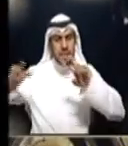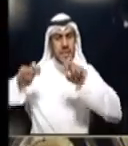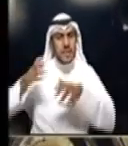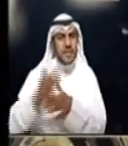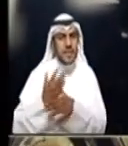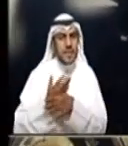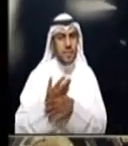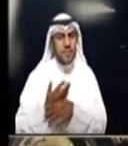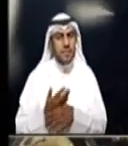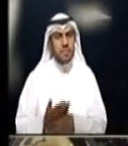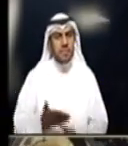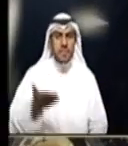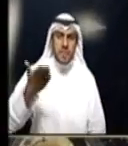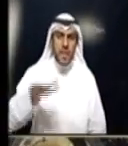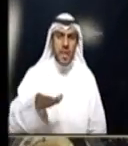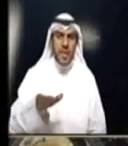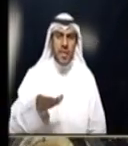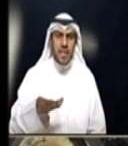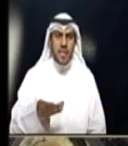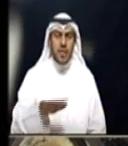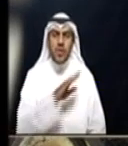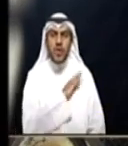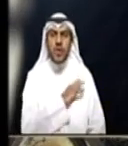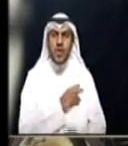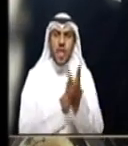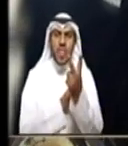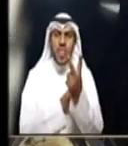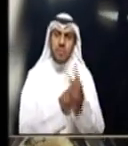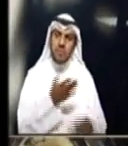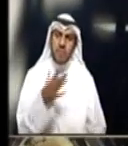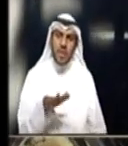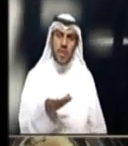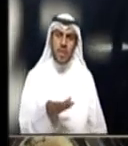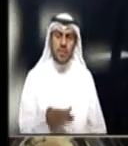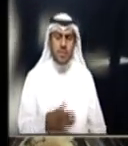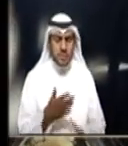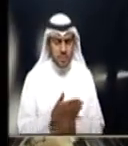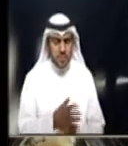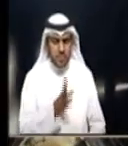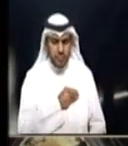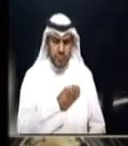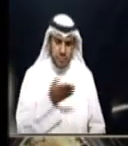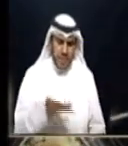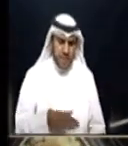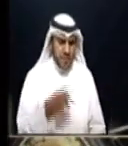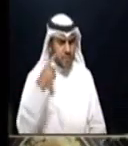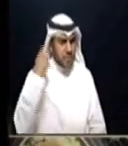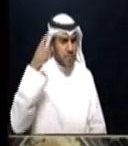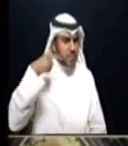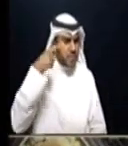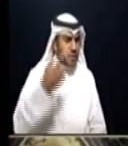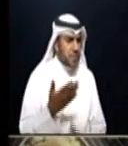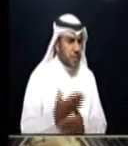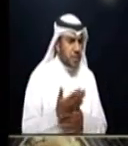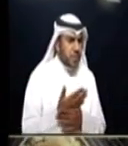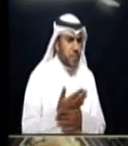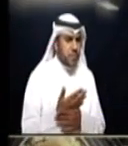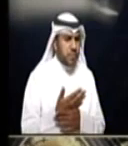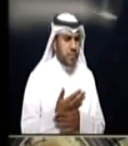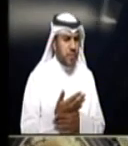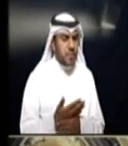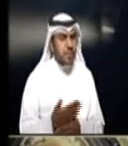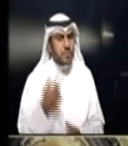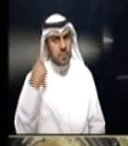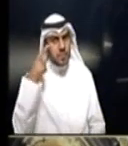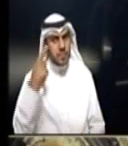واقعتي وفاة طالبي ضباط، مؤكدة أنها ستتعامل بكل حيادية وستعلن عن نتائج لجنة التحقيق